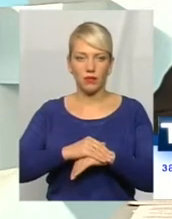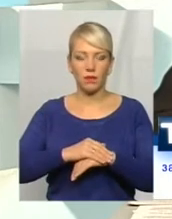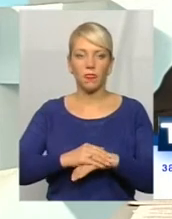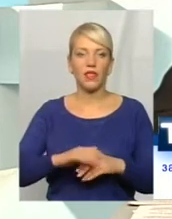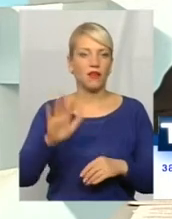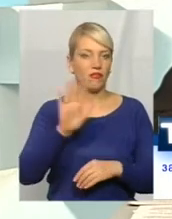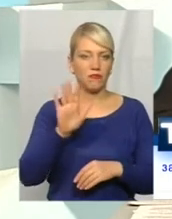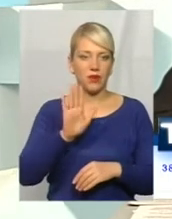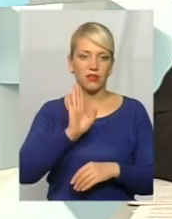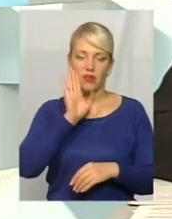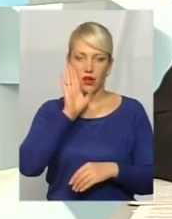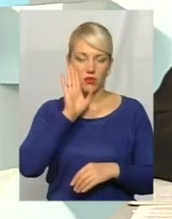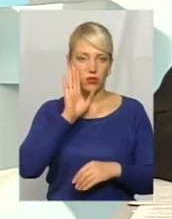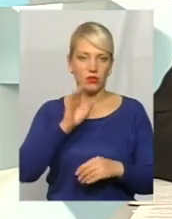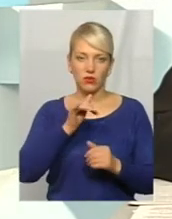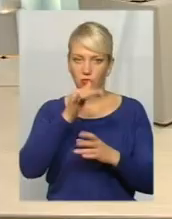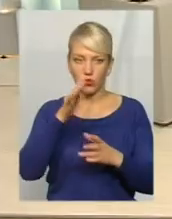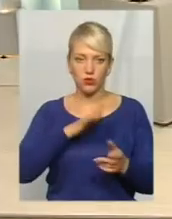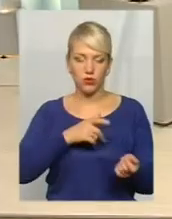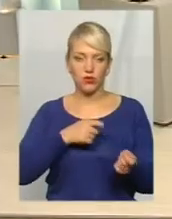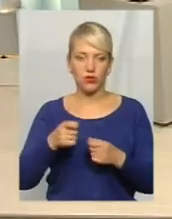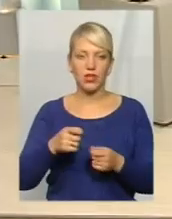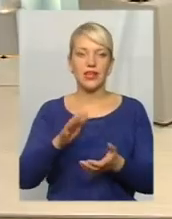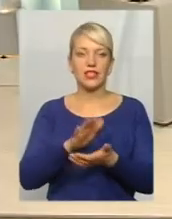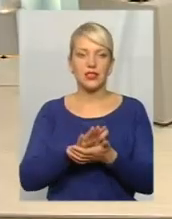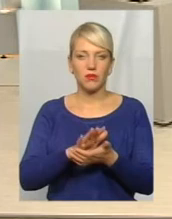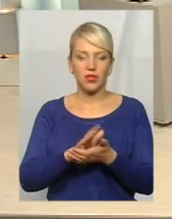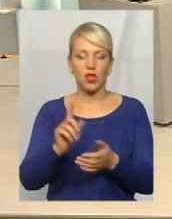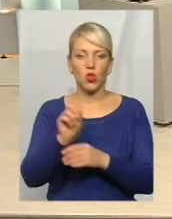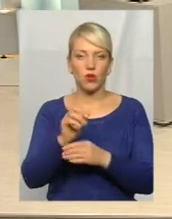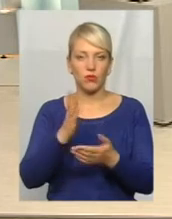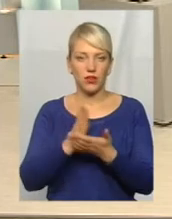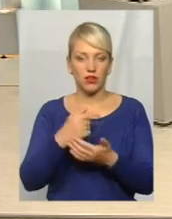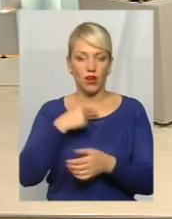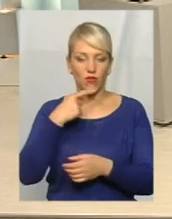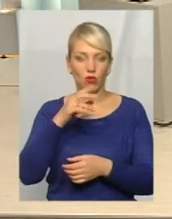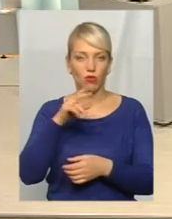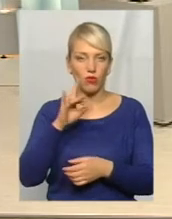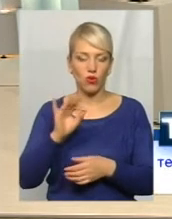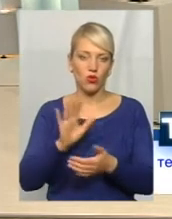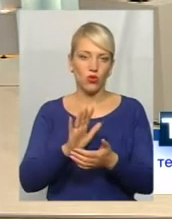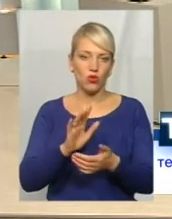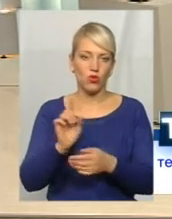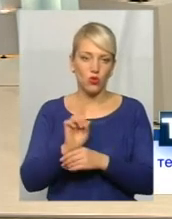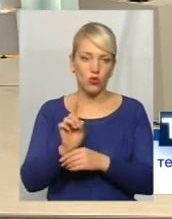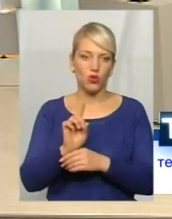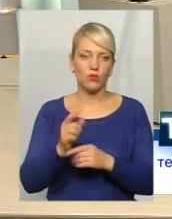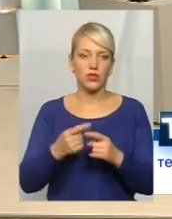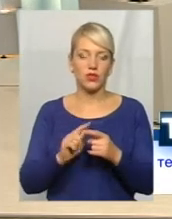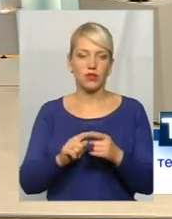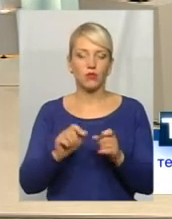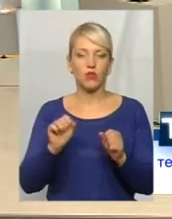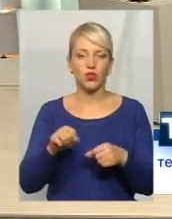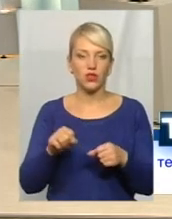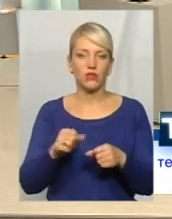5 годин ранку вивозити сміття не можна? Сміття повинно. Угу. Це нормативи, я кажу нормативи. Скажіть, звичайно, що це